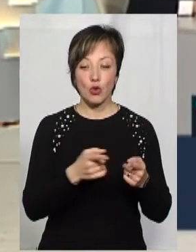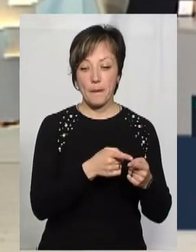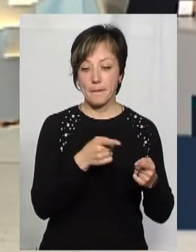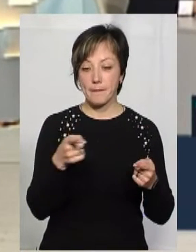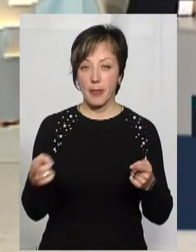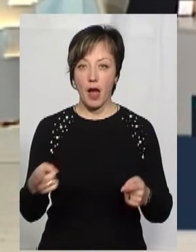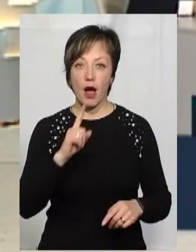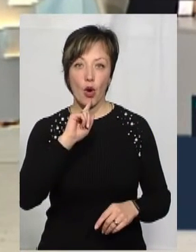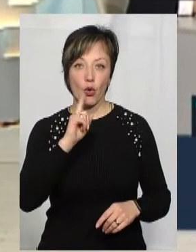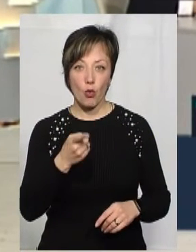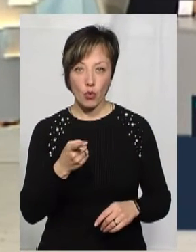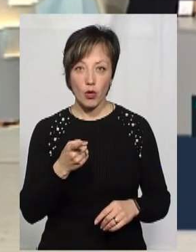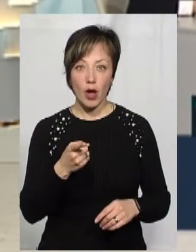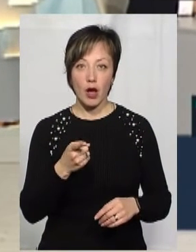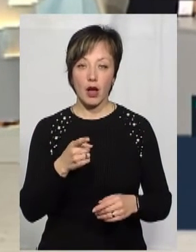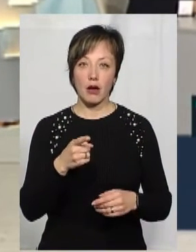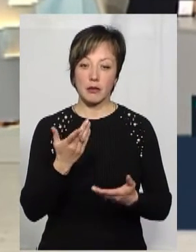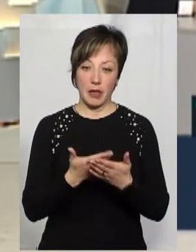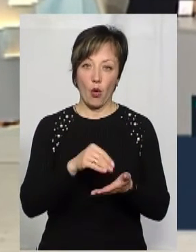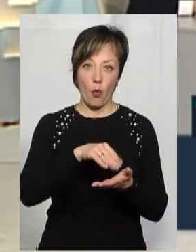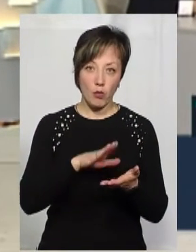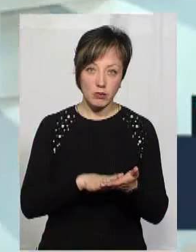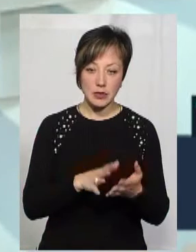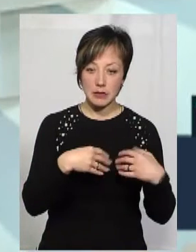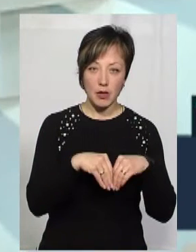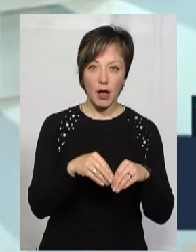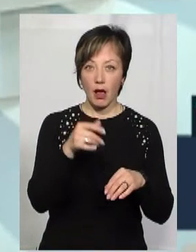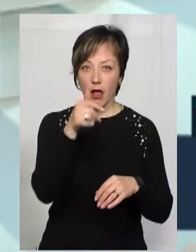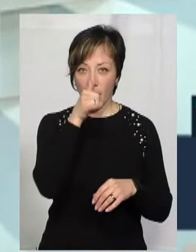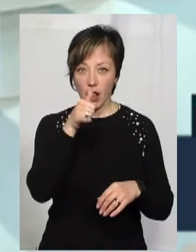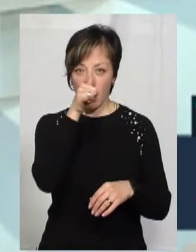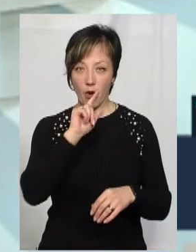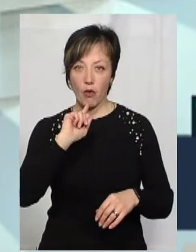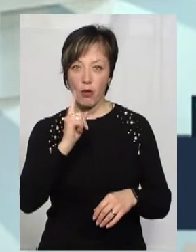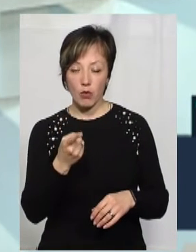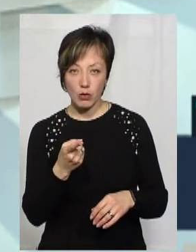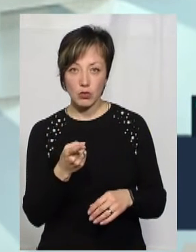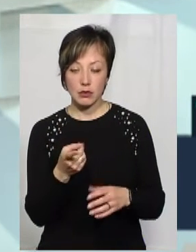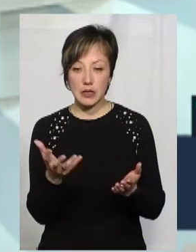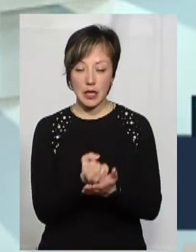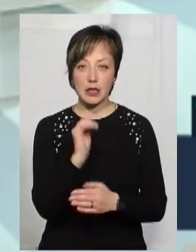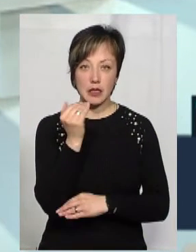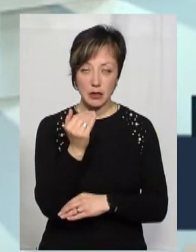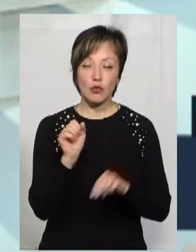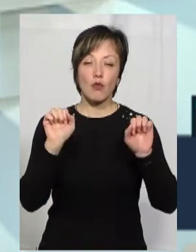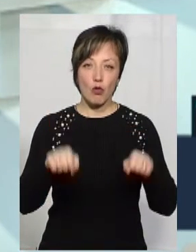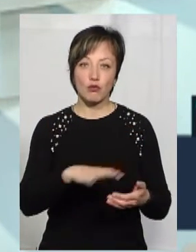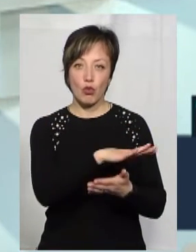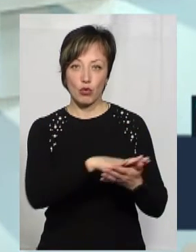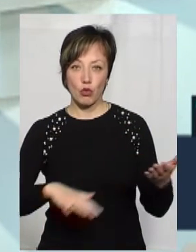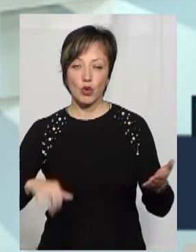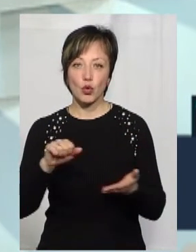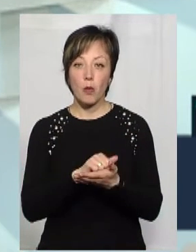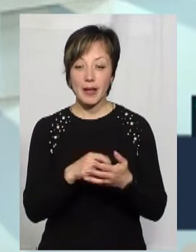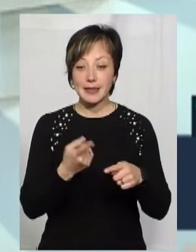року вони стали на облік, і протягом року вони не підібрали собі дитини, вони мають право продовжити ці документи. Із цих